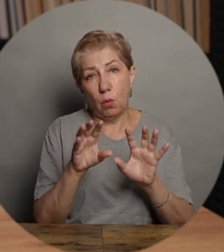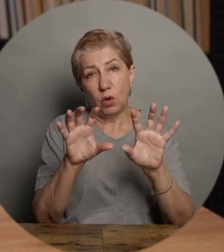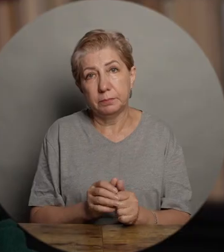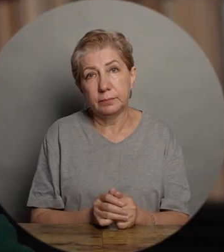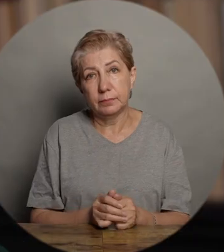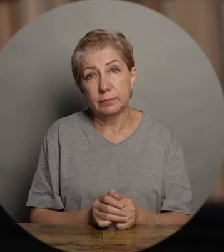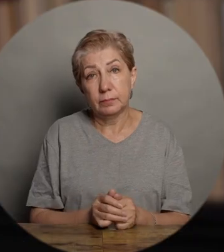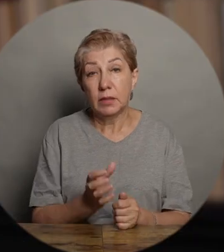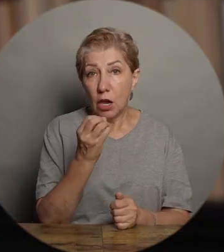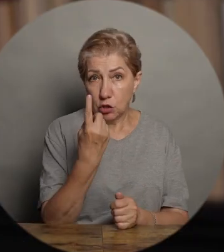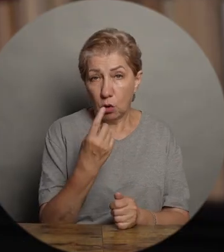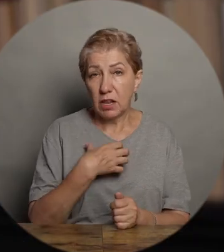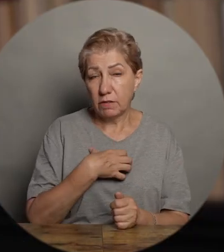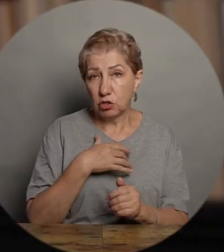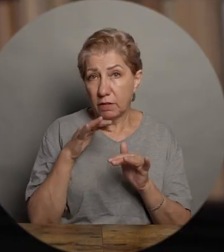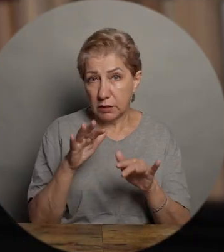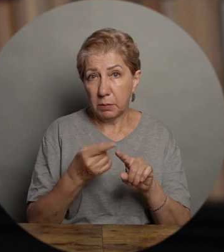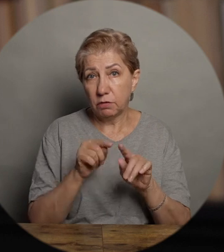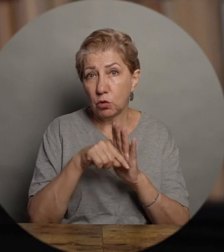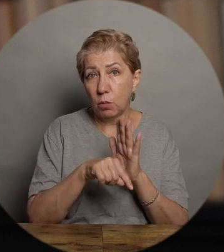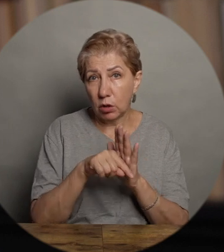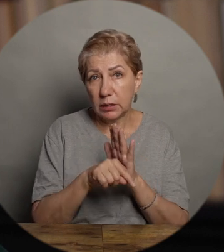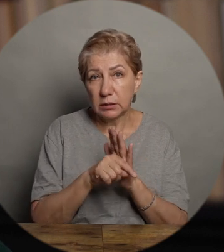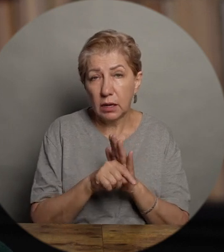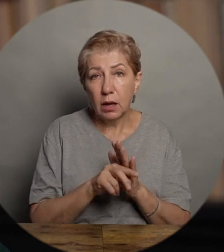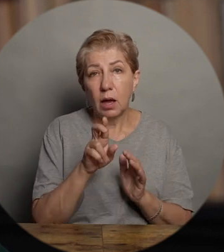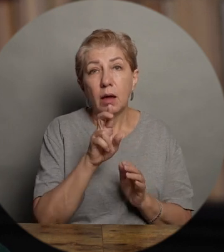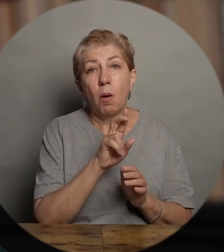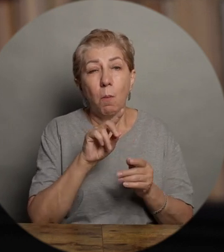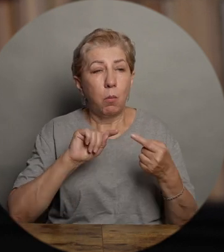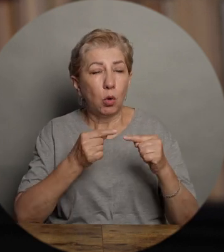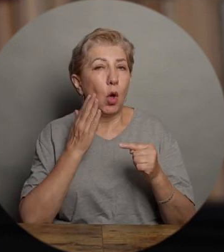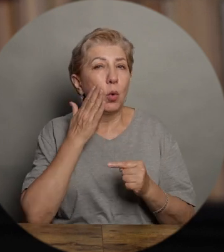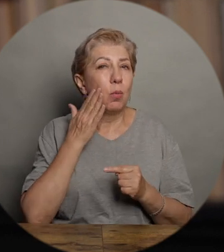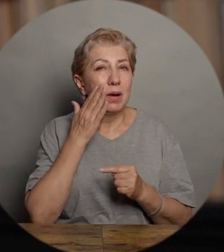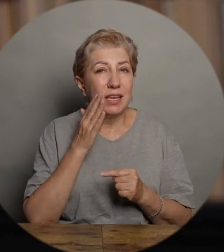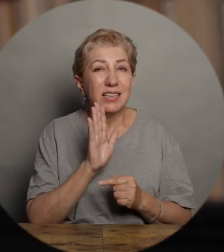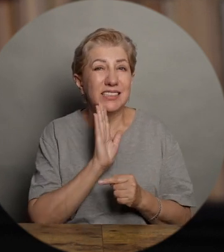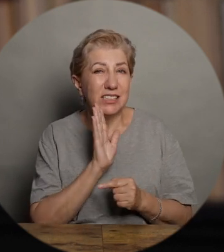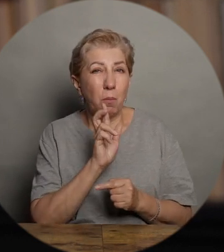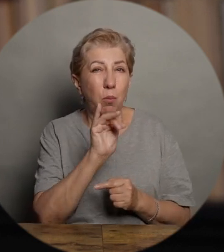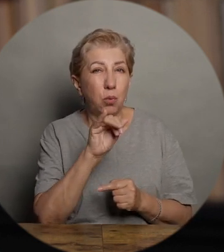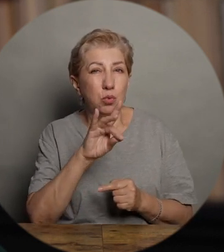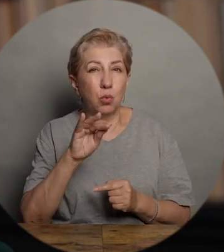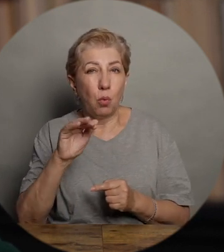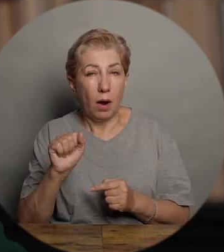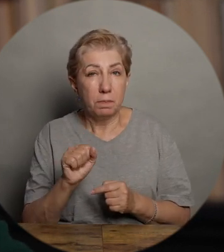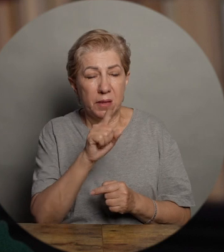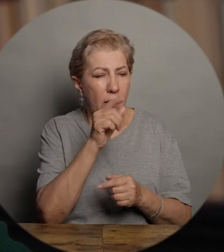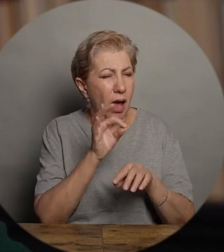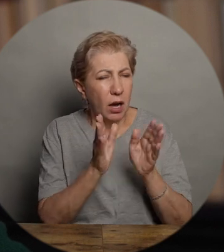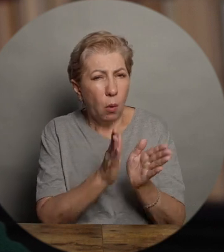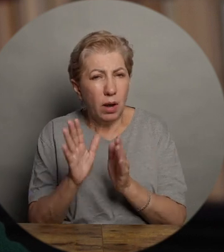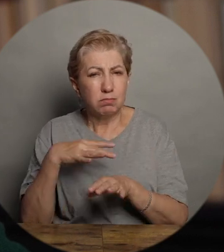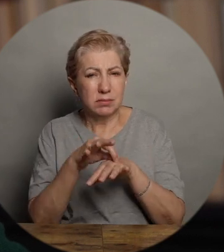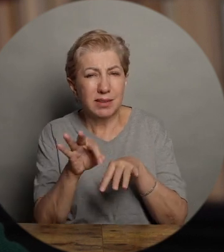людини ще одна важлива Справа у цьому контексті бутуруга проти Румунії Джина аурелія бутруга регулярно зазнавала